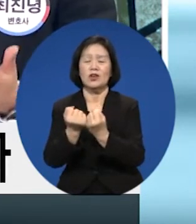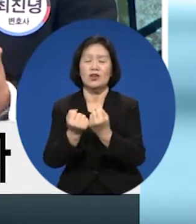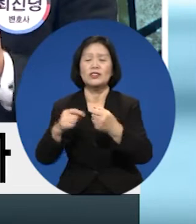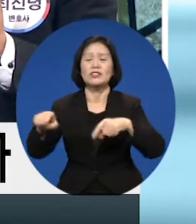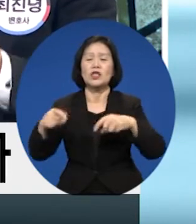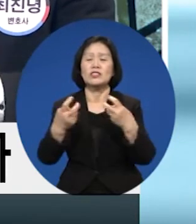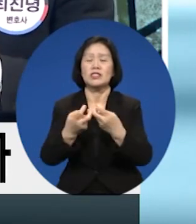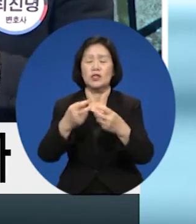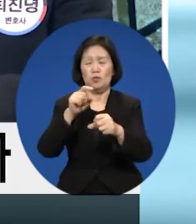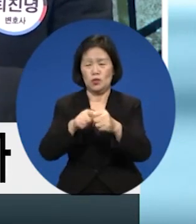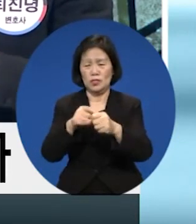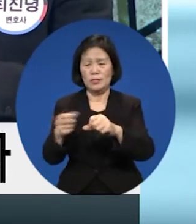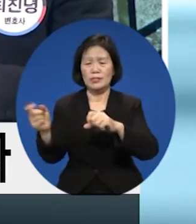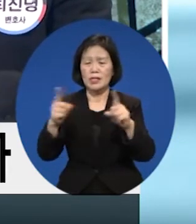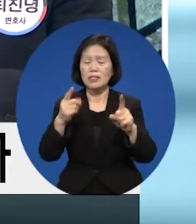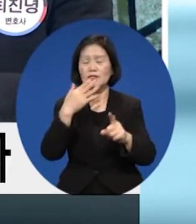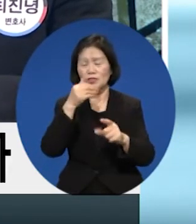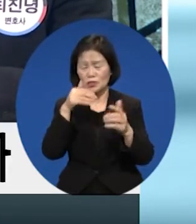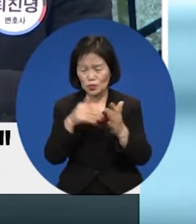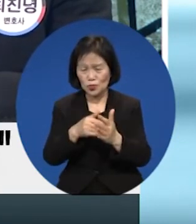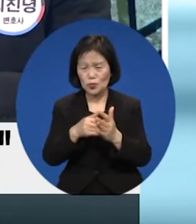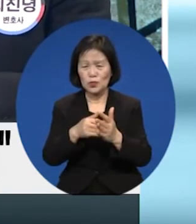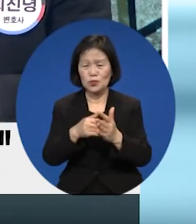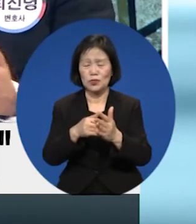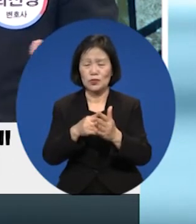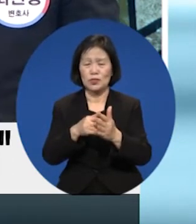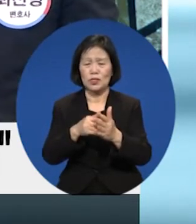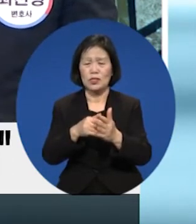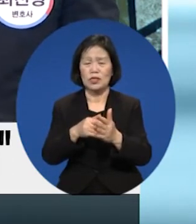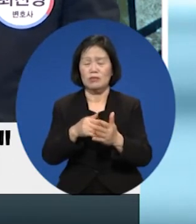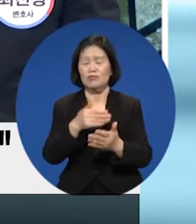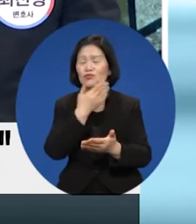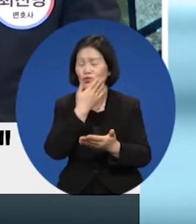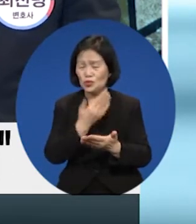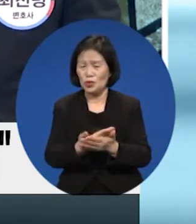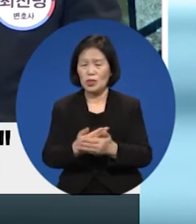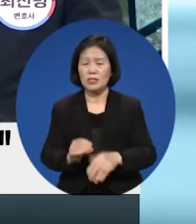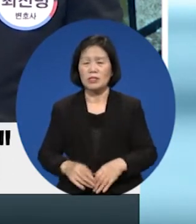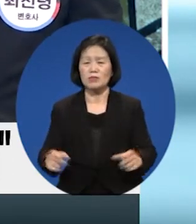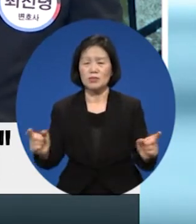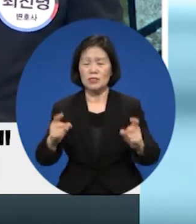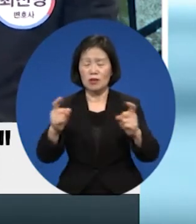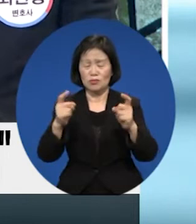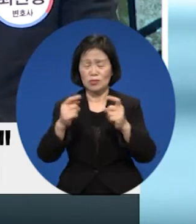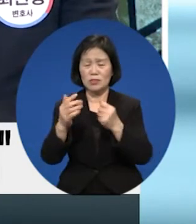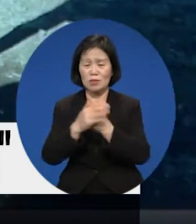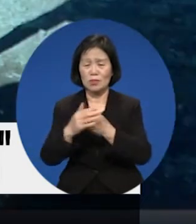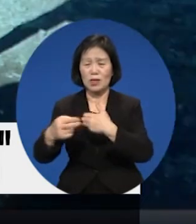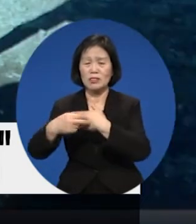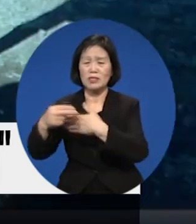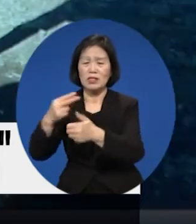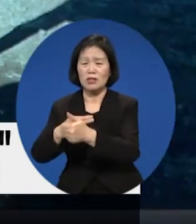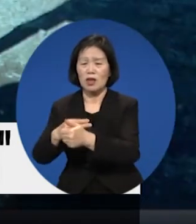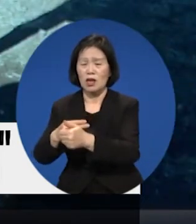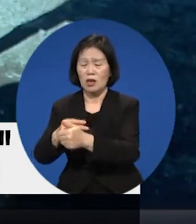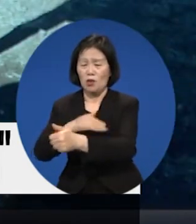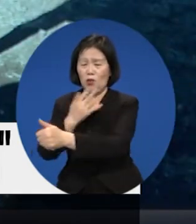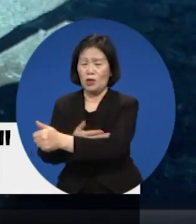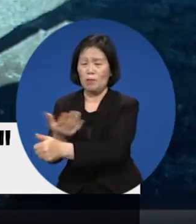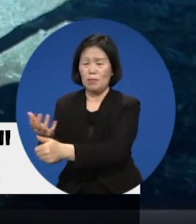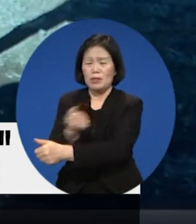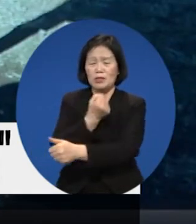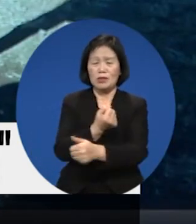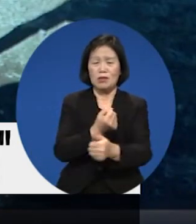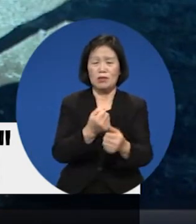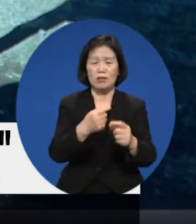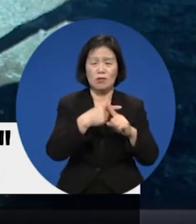정책적 취지를 살리는 방향으로 가는 것이 중요한 것이지 지금 이렇게 싸우니까 마치 의사들한테 있는 권한을 뺏어서